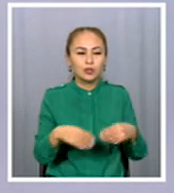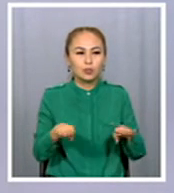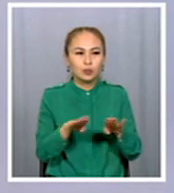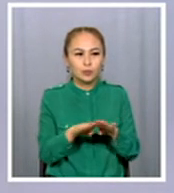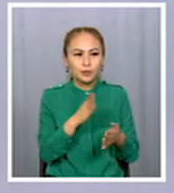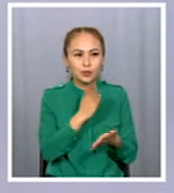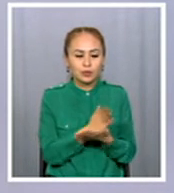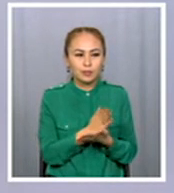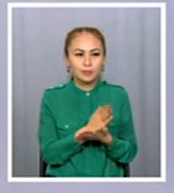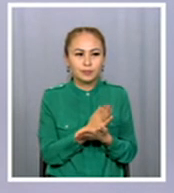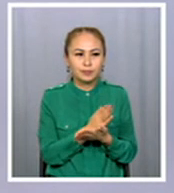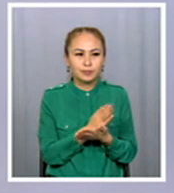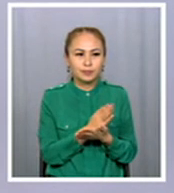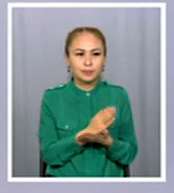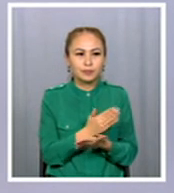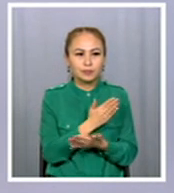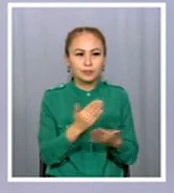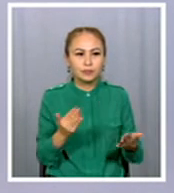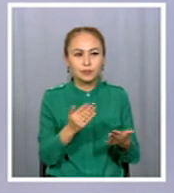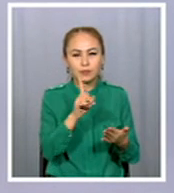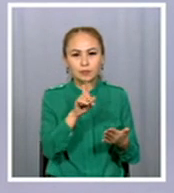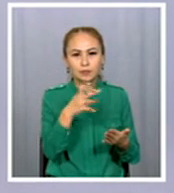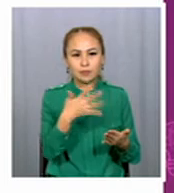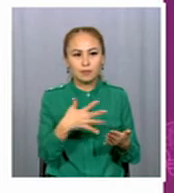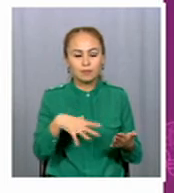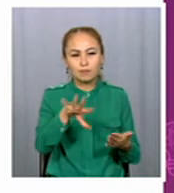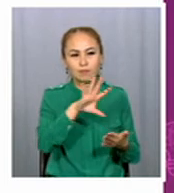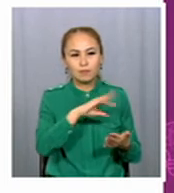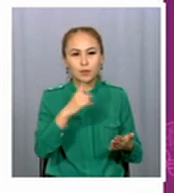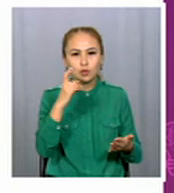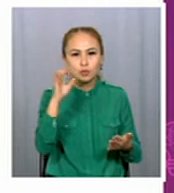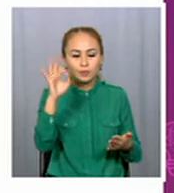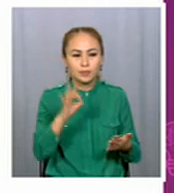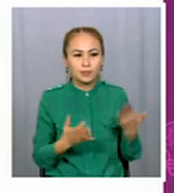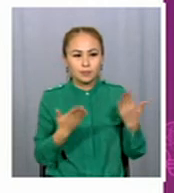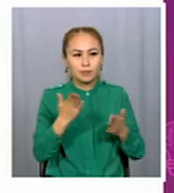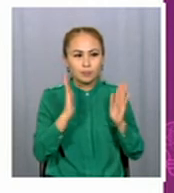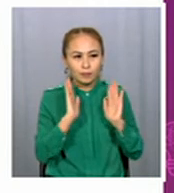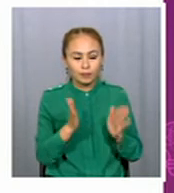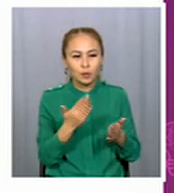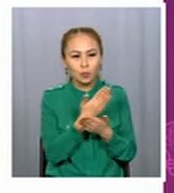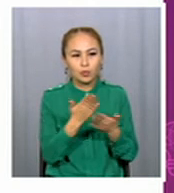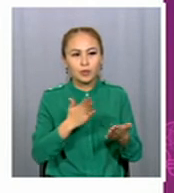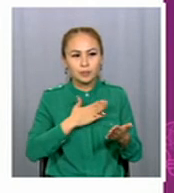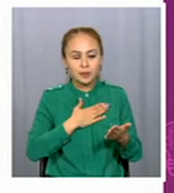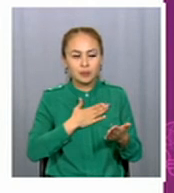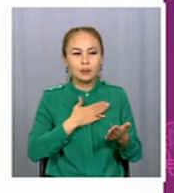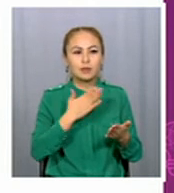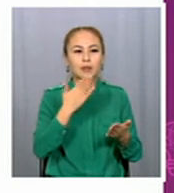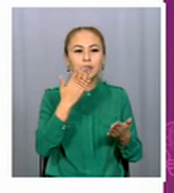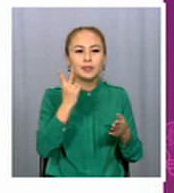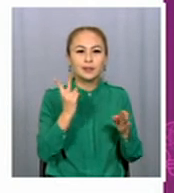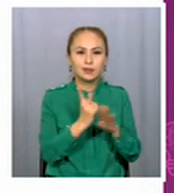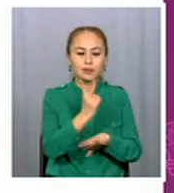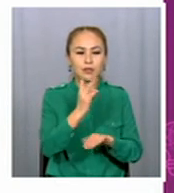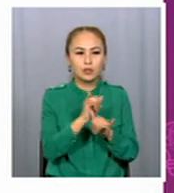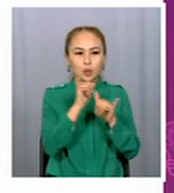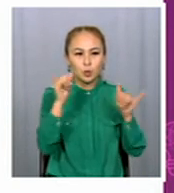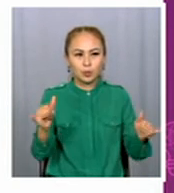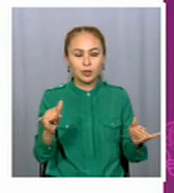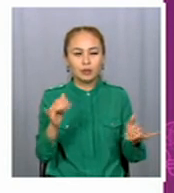иә? Мынаның 150-дің барлығы 100% болса, оны біз балар 2 еседен көбірек қалдырып,